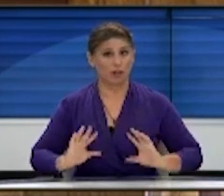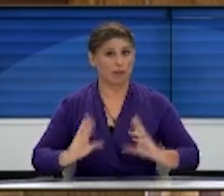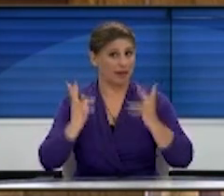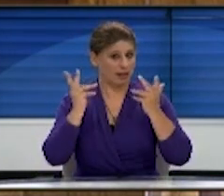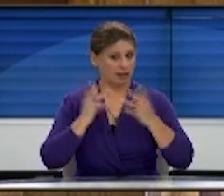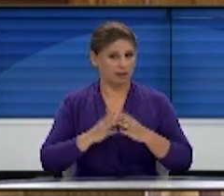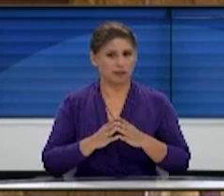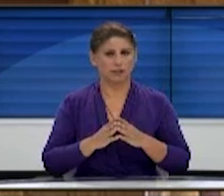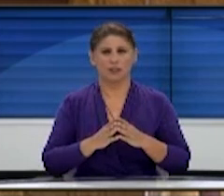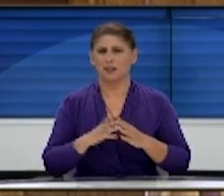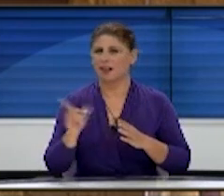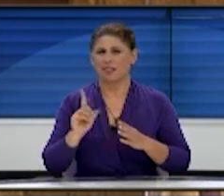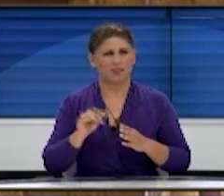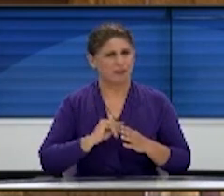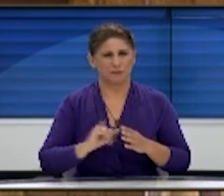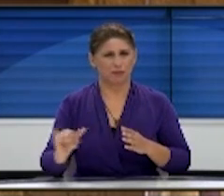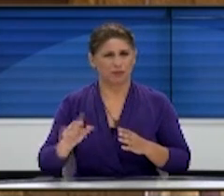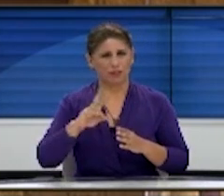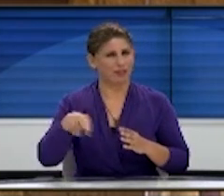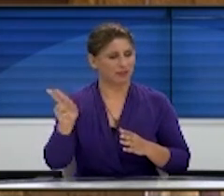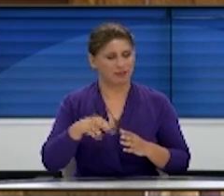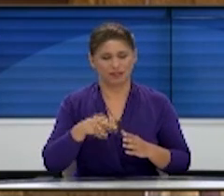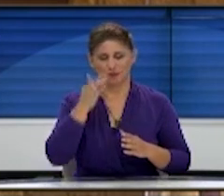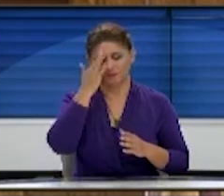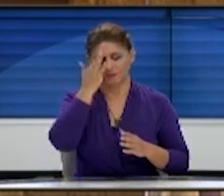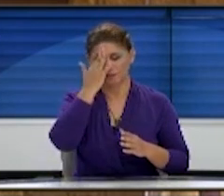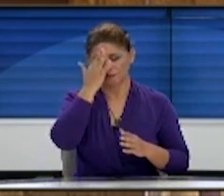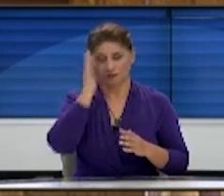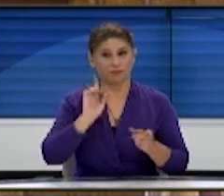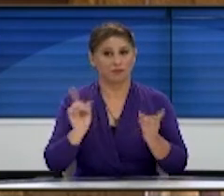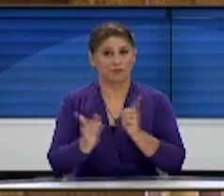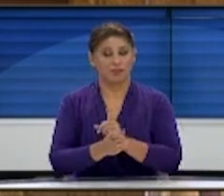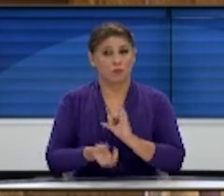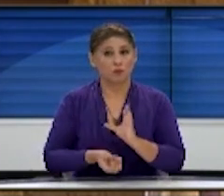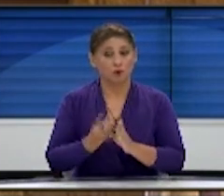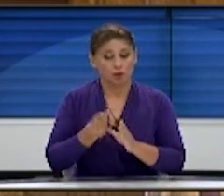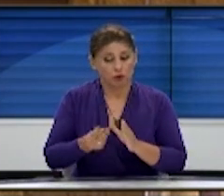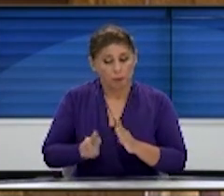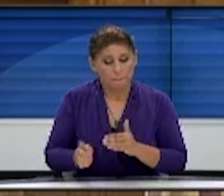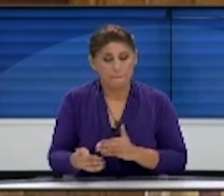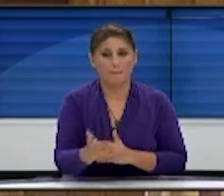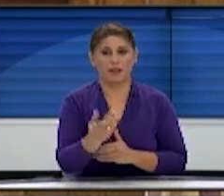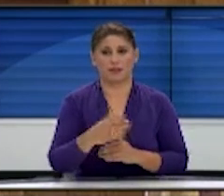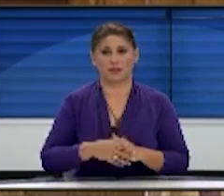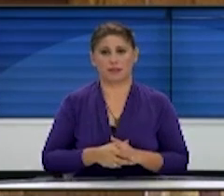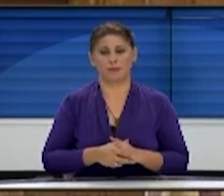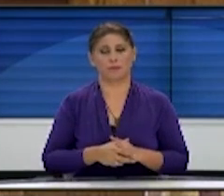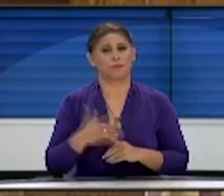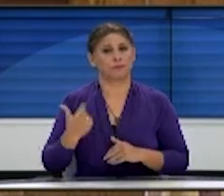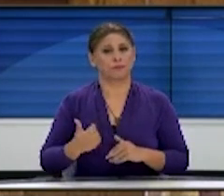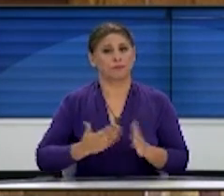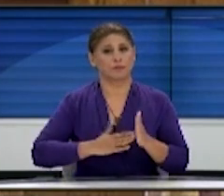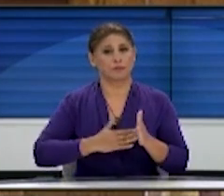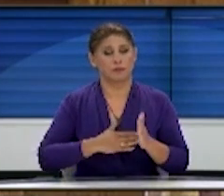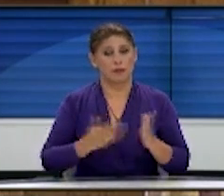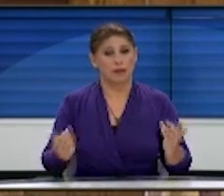επανάσταση δεν πρόκειται ποτέ να τους καταργήσει. Αντίθετα, τα νέα μέσα τίθενται στην υπηρεσία